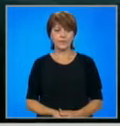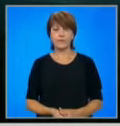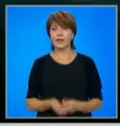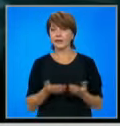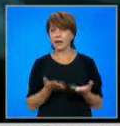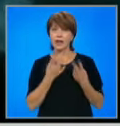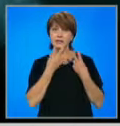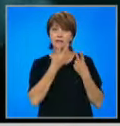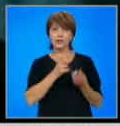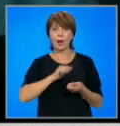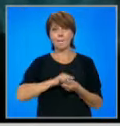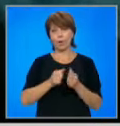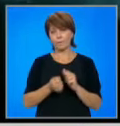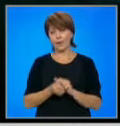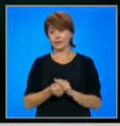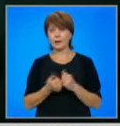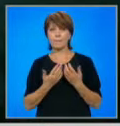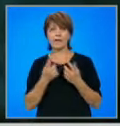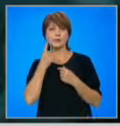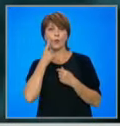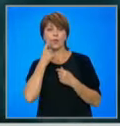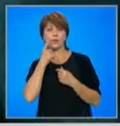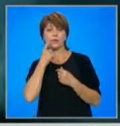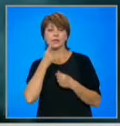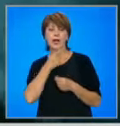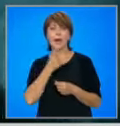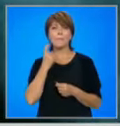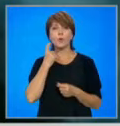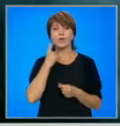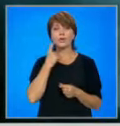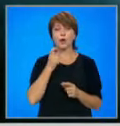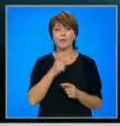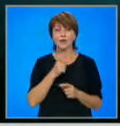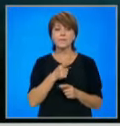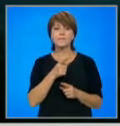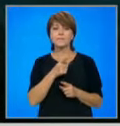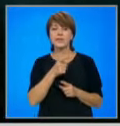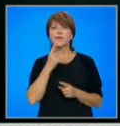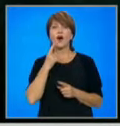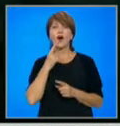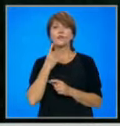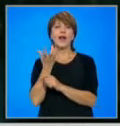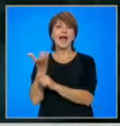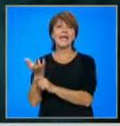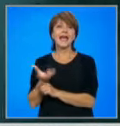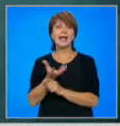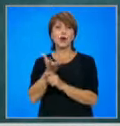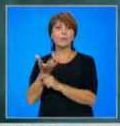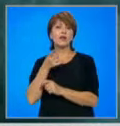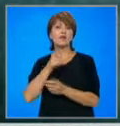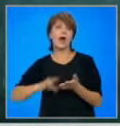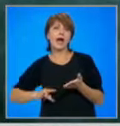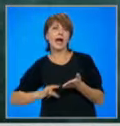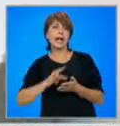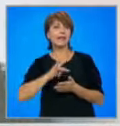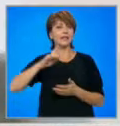Така изглежда борбата с огъня през очите на старши инспектор Борис Томов. Запечатва я от борда на хеликоптера, на който лети с военните от началото